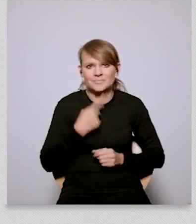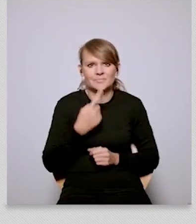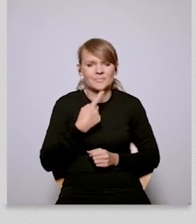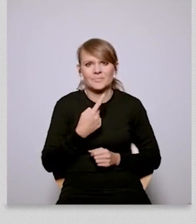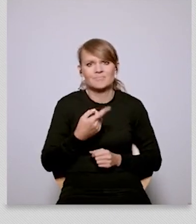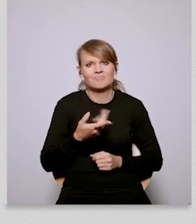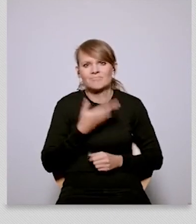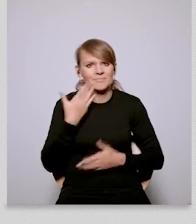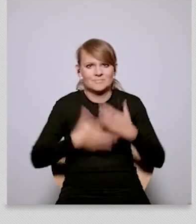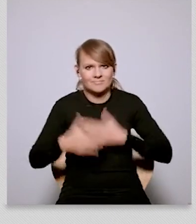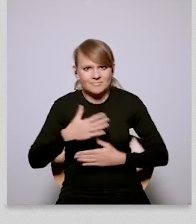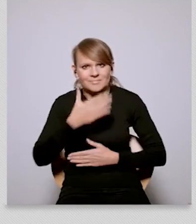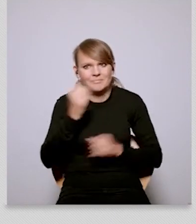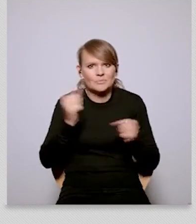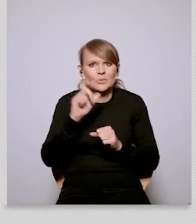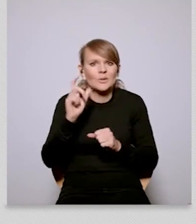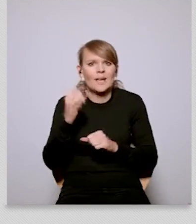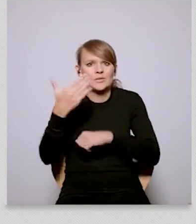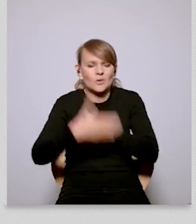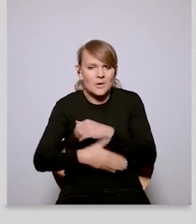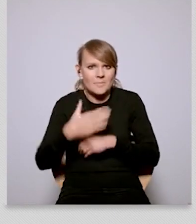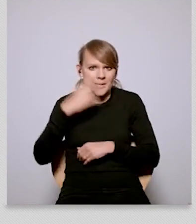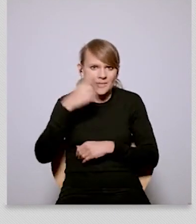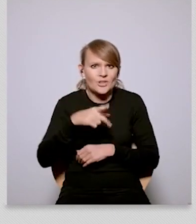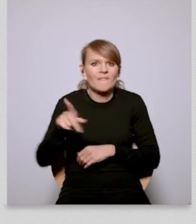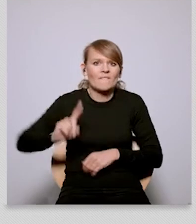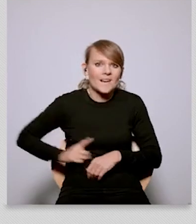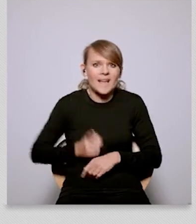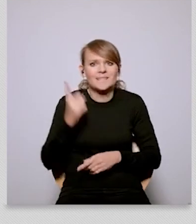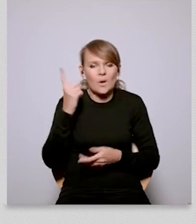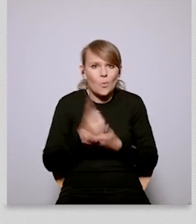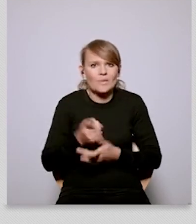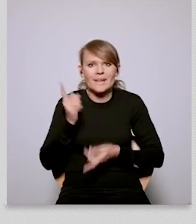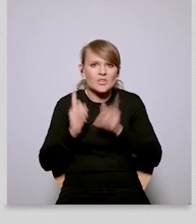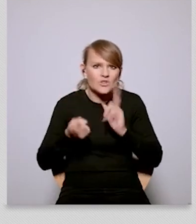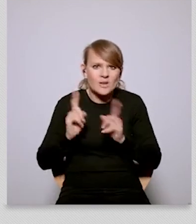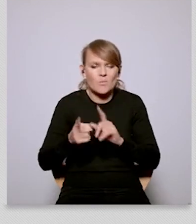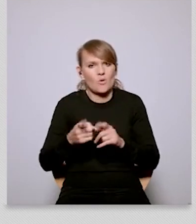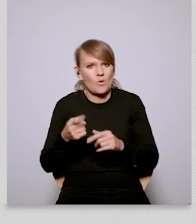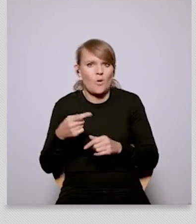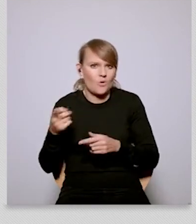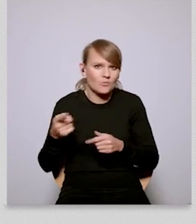się skończy i mamy nadzieję, że prezydencja francuska przepnie jak najwięcej rzeczy tak szybko jak to jest tylko możliwe